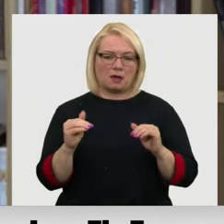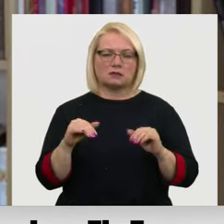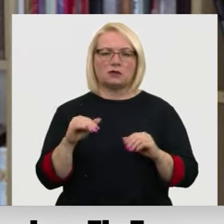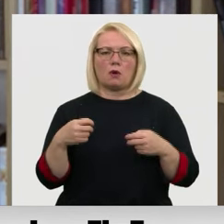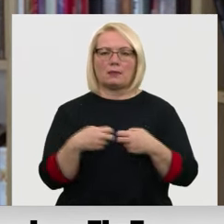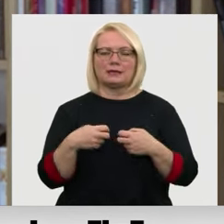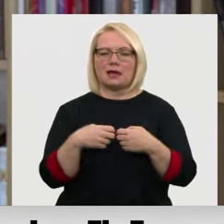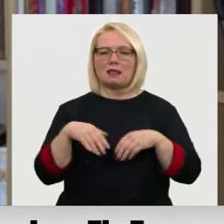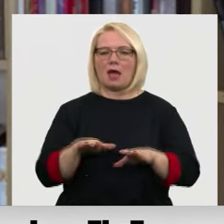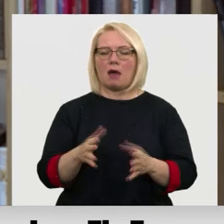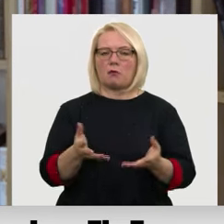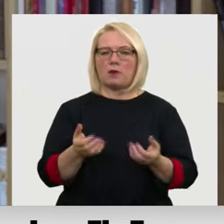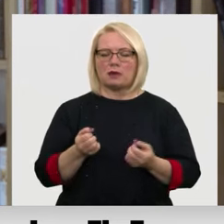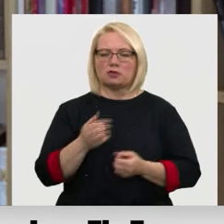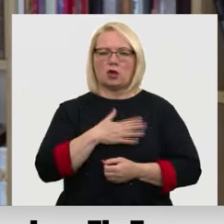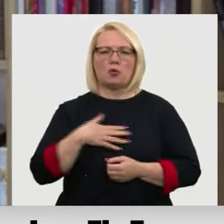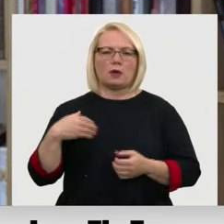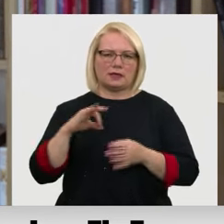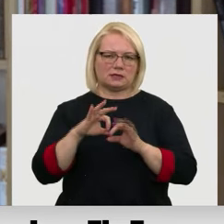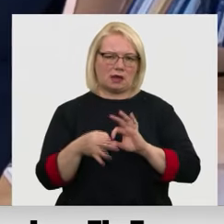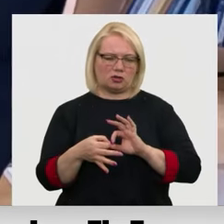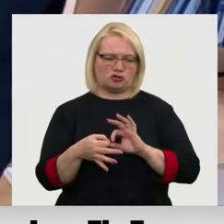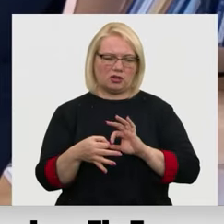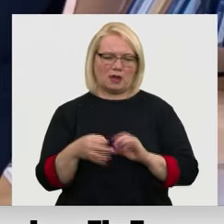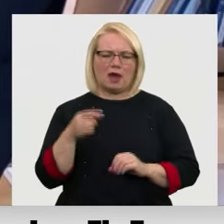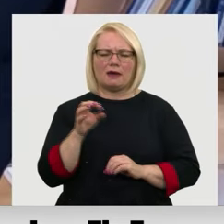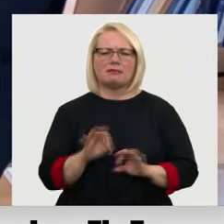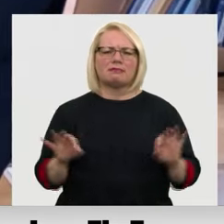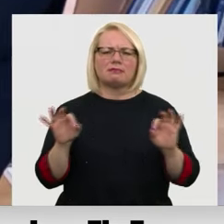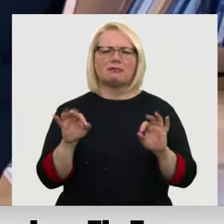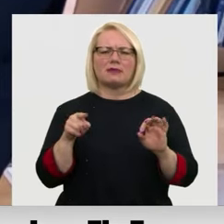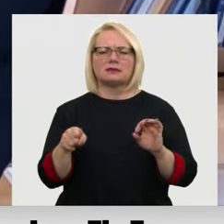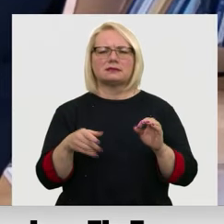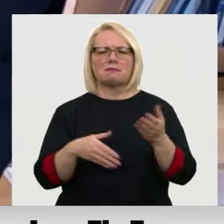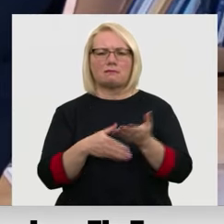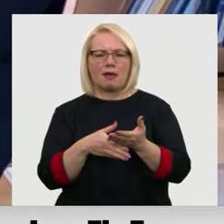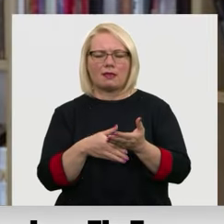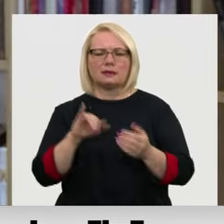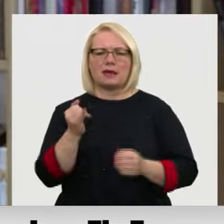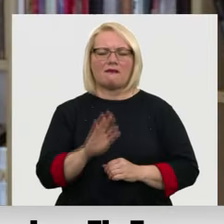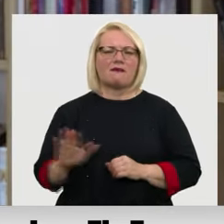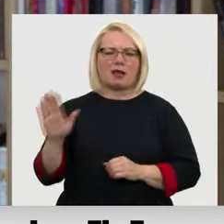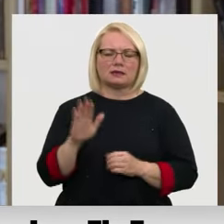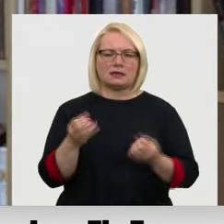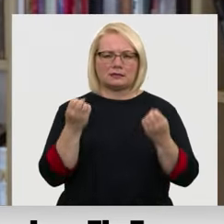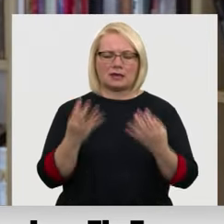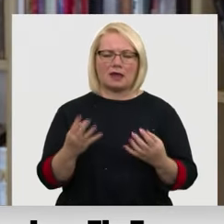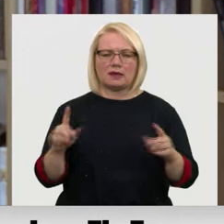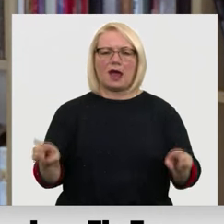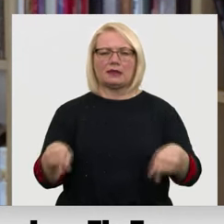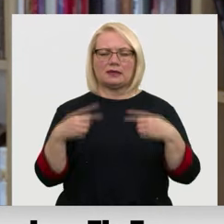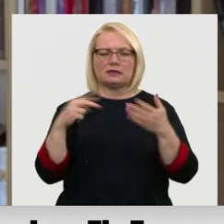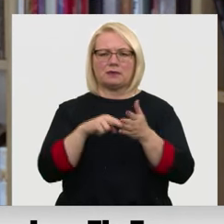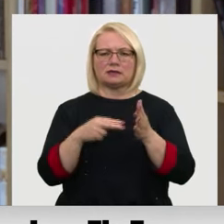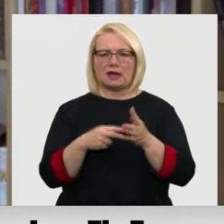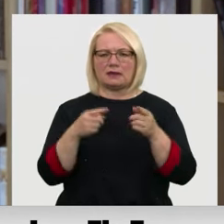Briseles lēmumu pieņemšana ir ļoti sarežģīta. Kas palīdz ir, ja valstī ir skaidra attīstības stratēģija, ja ne